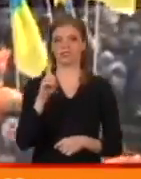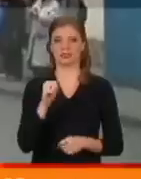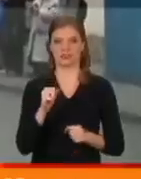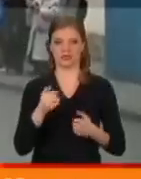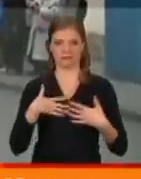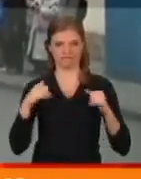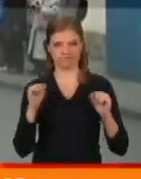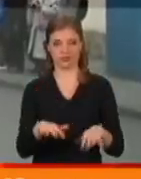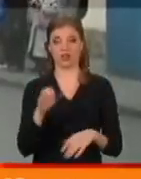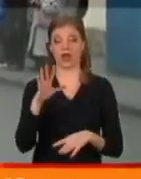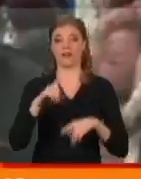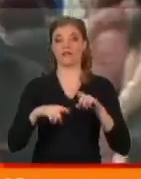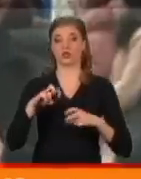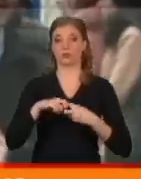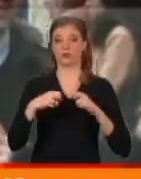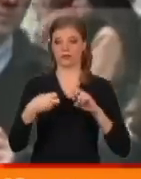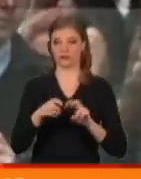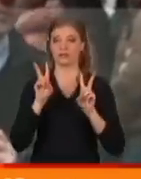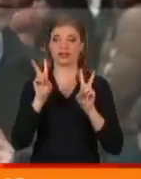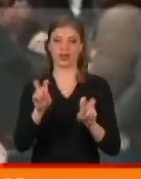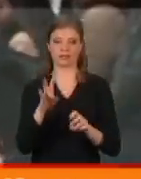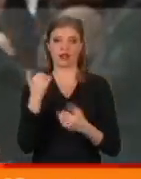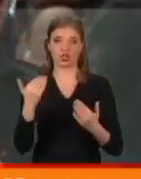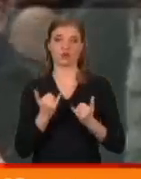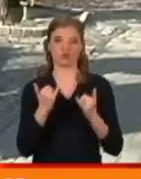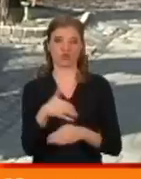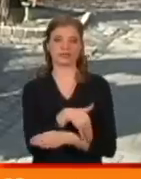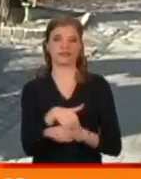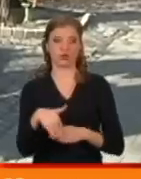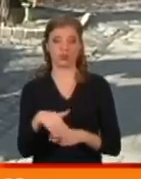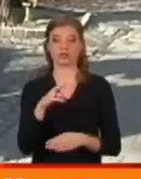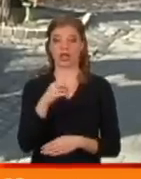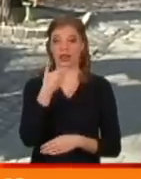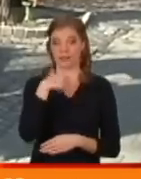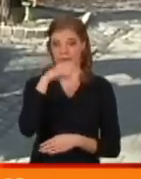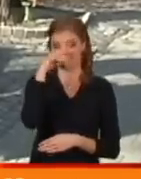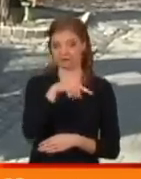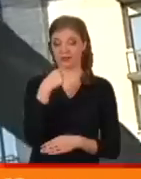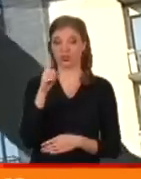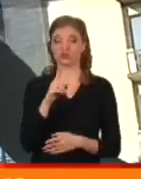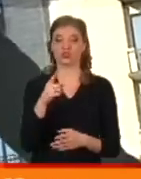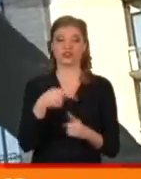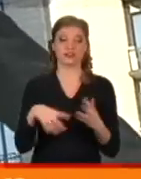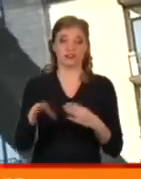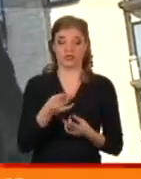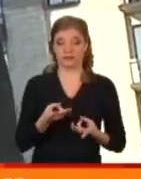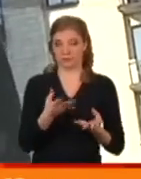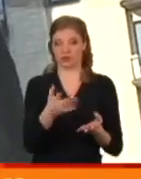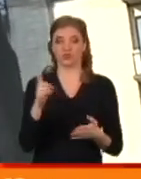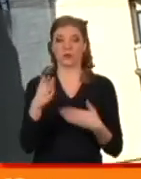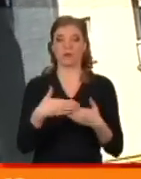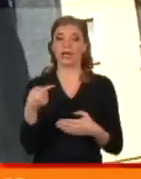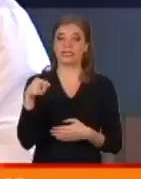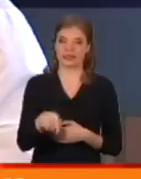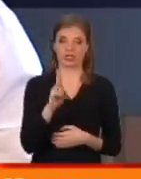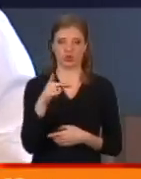жертовність, а в рідному Івано-Франківську назвали на його честь вулицю. Та пан Ігор каже, віддав би все це, аби покарати тих,